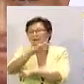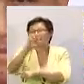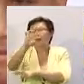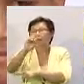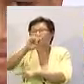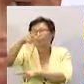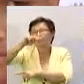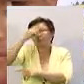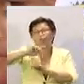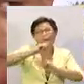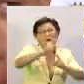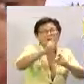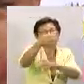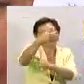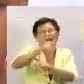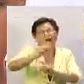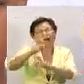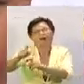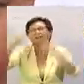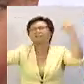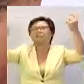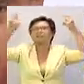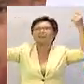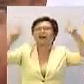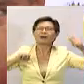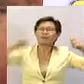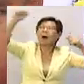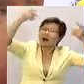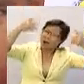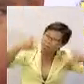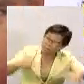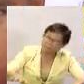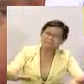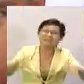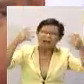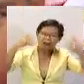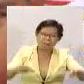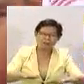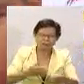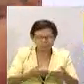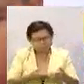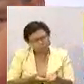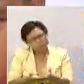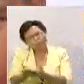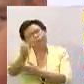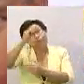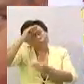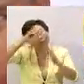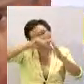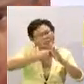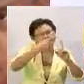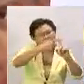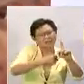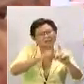jalur-jalur gemilang sempena Bulan Kebangsaan ini. Dan selepas itu, mereka akan meneruskan perjalanan ke Johor bermula